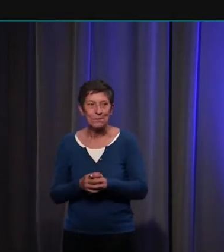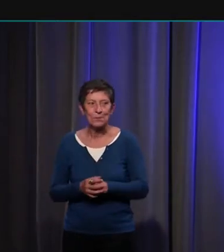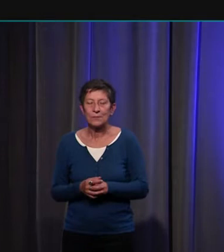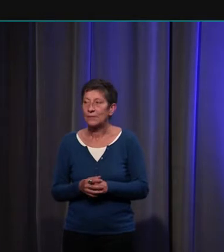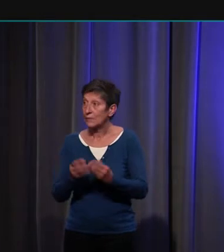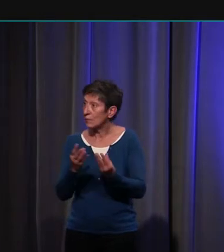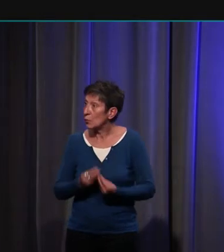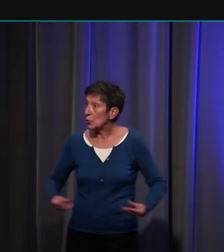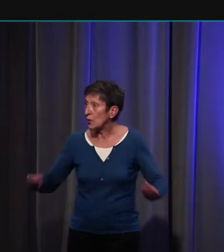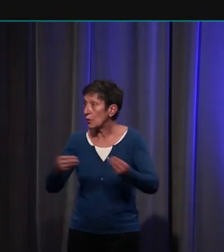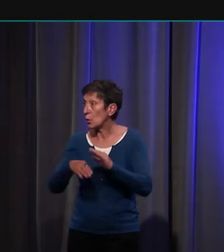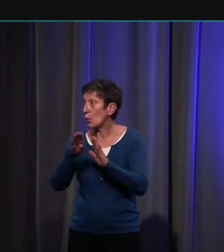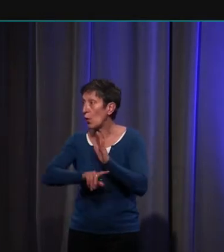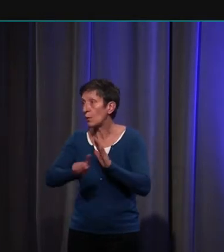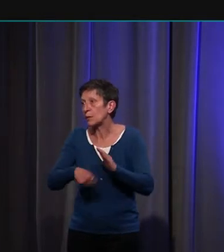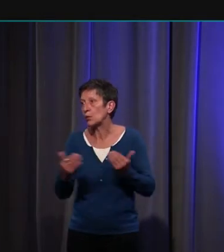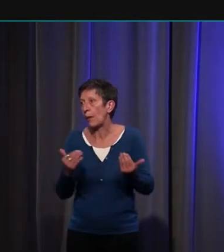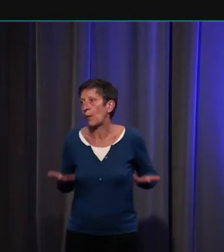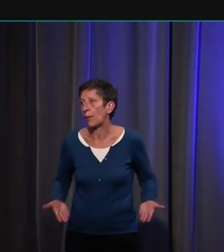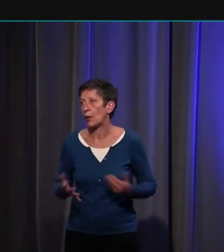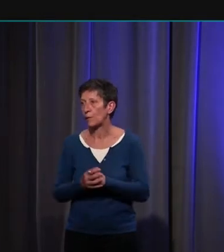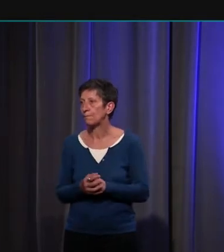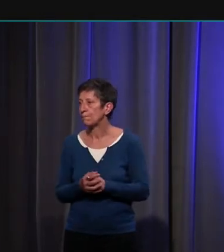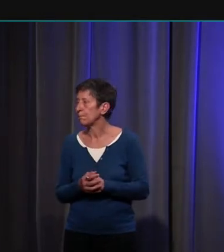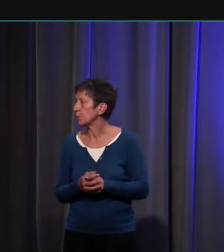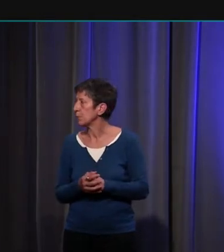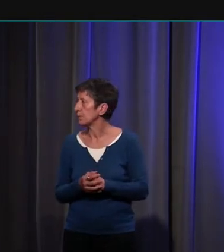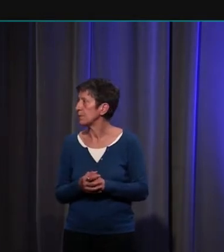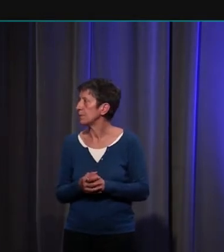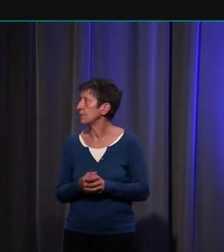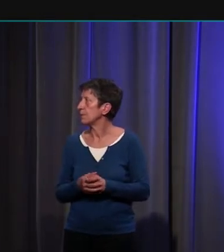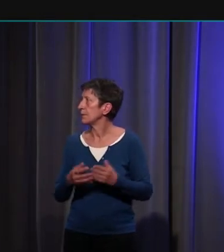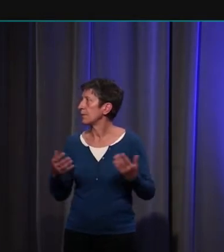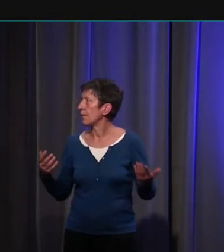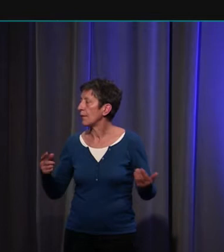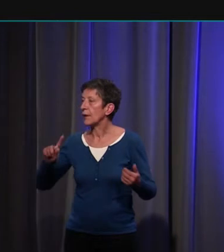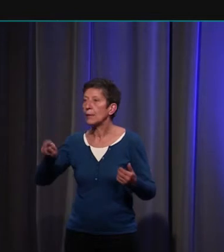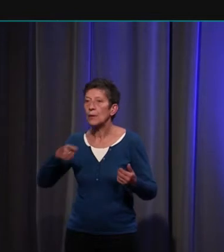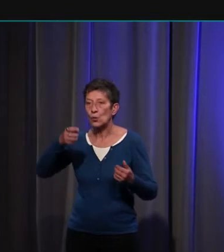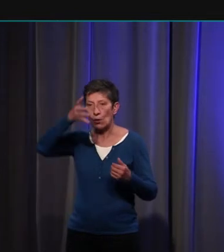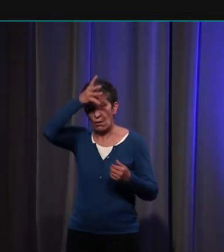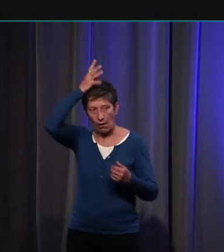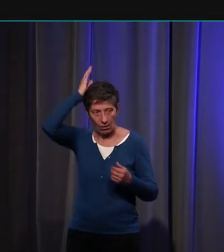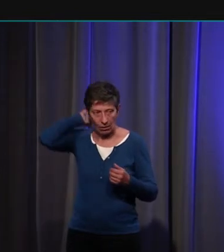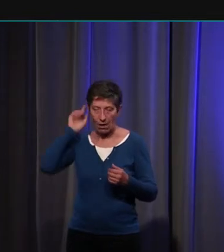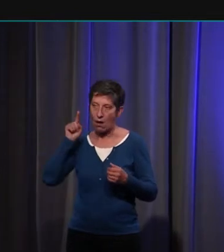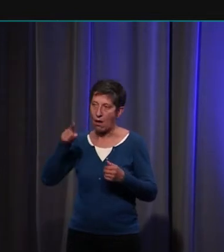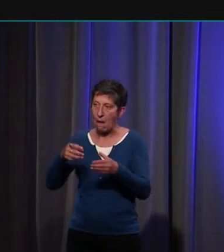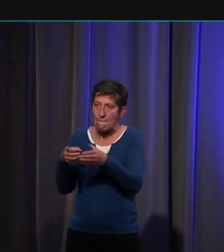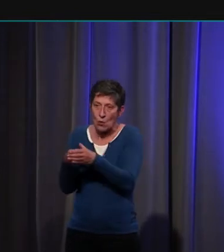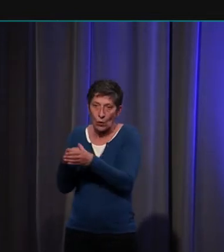beaucoup plus réduite que les nôtres ça c'est sûr et bien entendu les latins sont i minorité à lorient